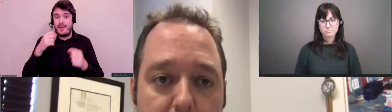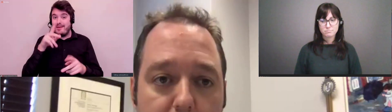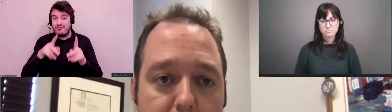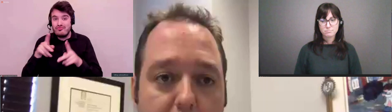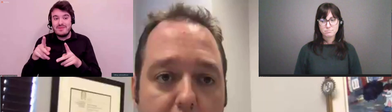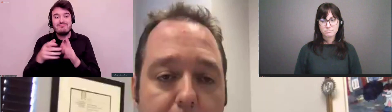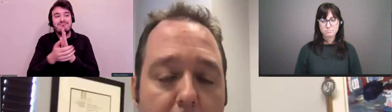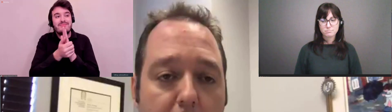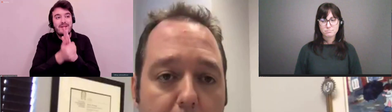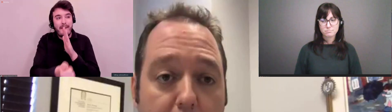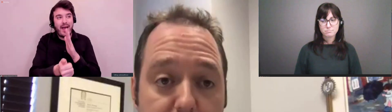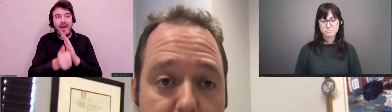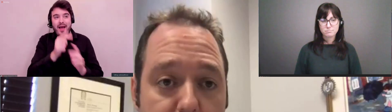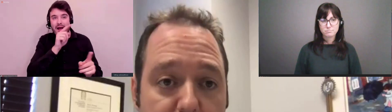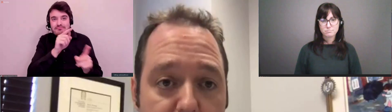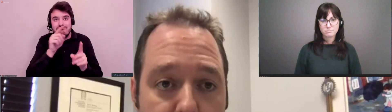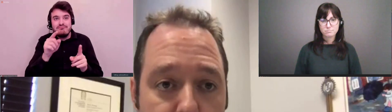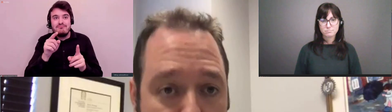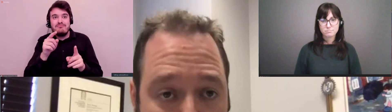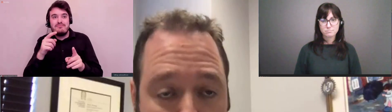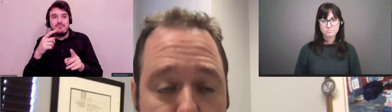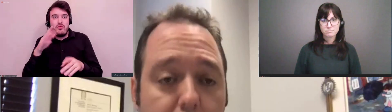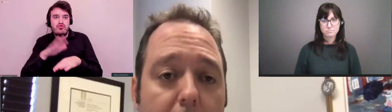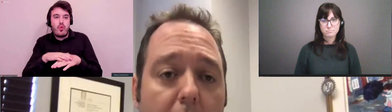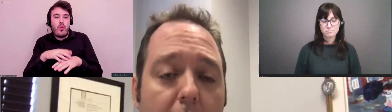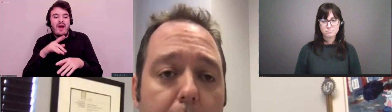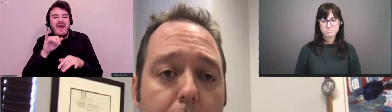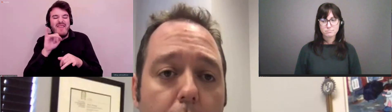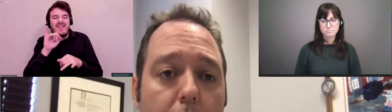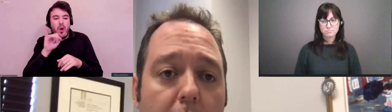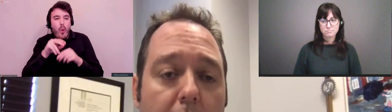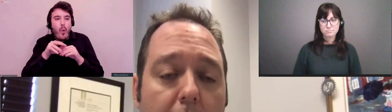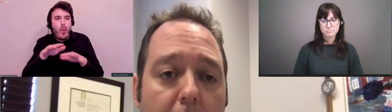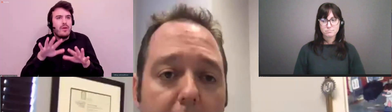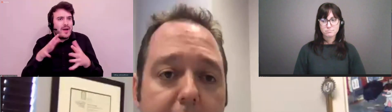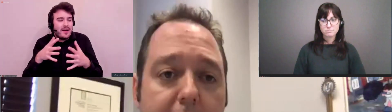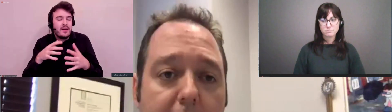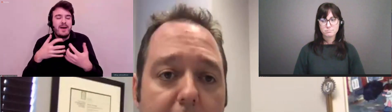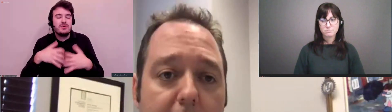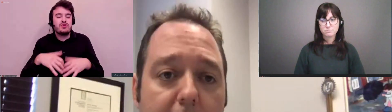experts dans la prévention d'infection pour